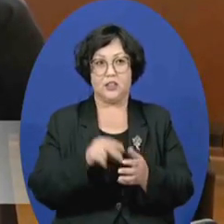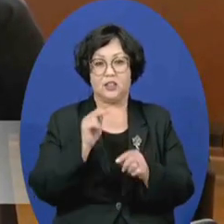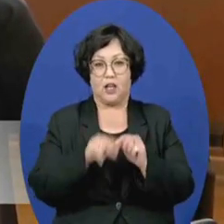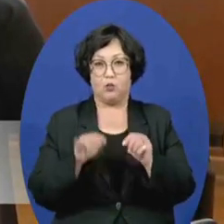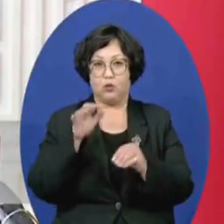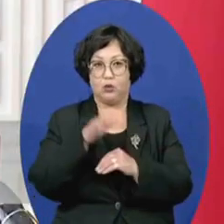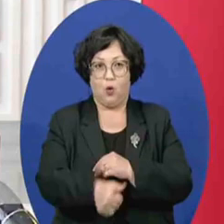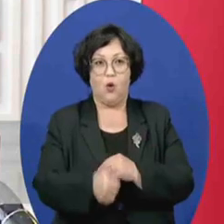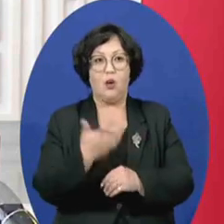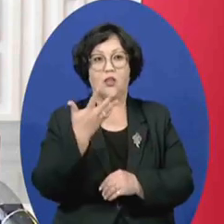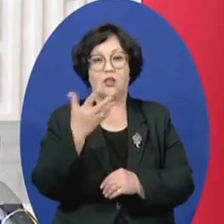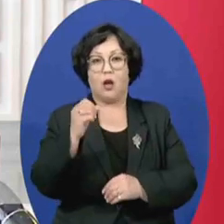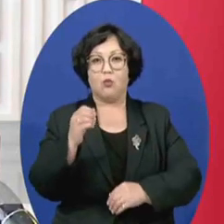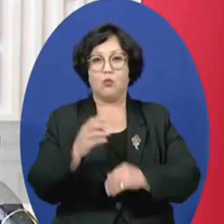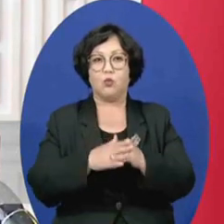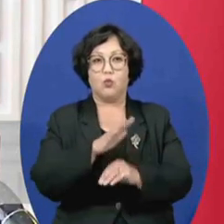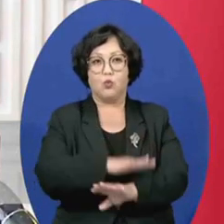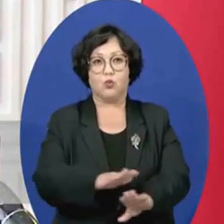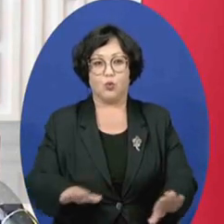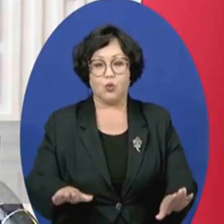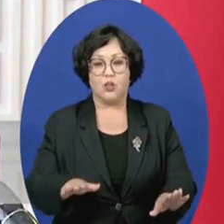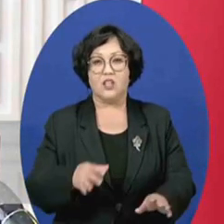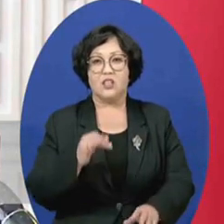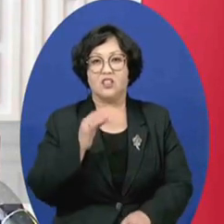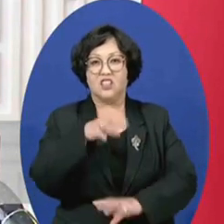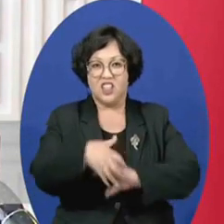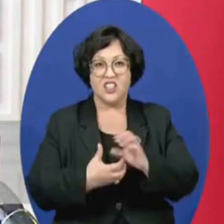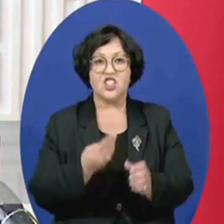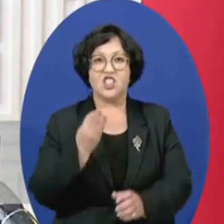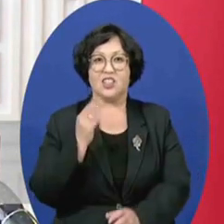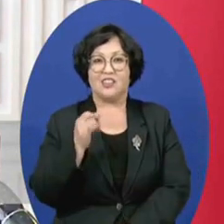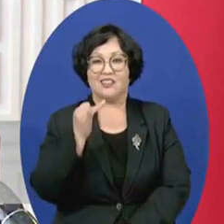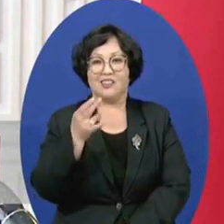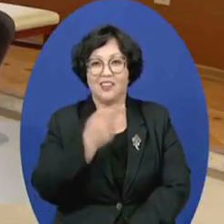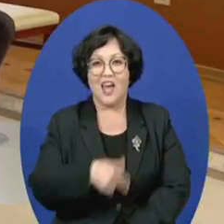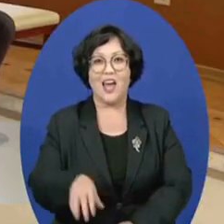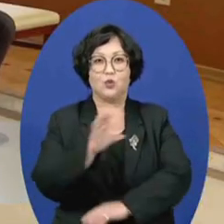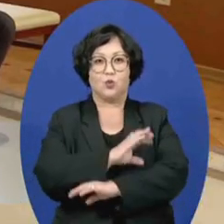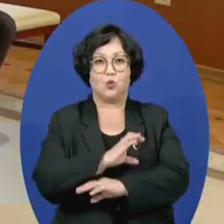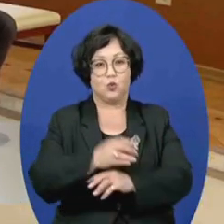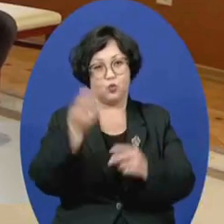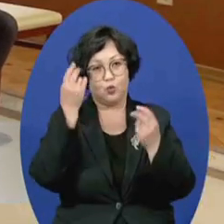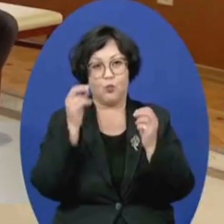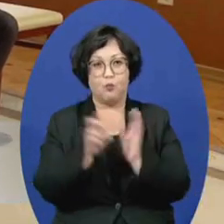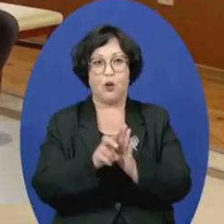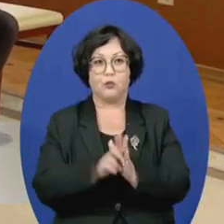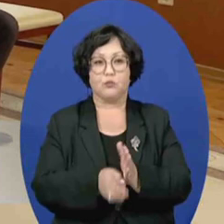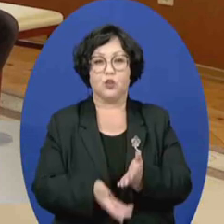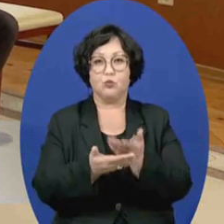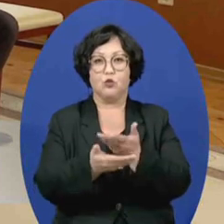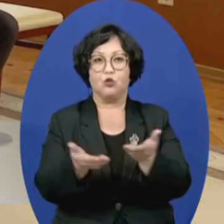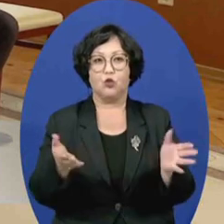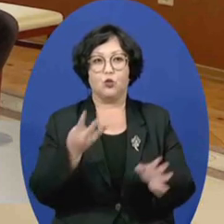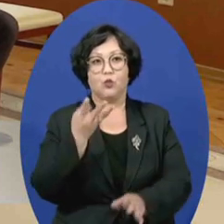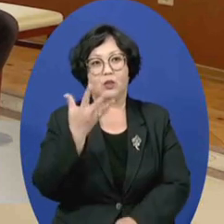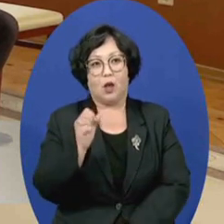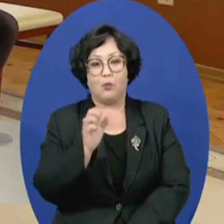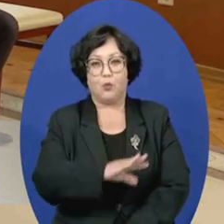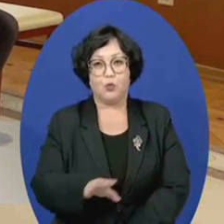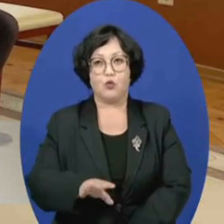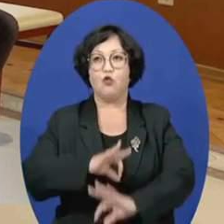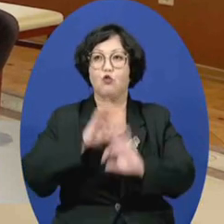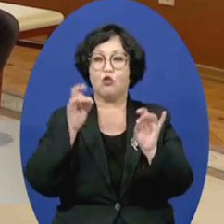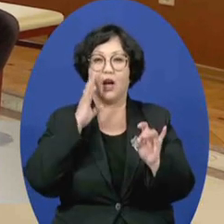шалгуурыг хангасан 50 хүртэл хүүхдийг дэлхийн шилдэг ихтэй сургуулиудад элсэн суралцах, 450 хүүхдийг нь гадаадын